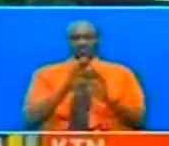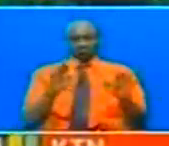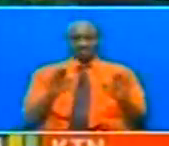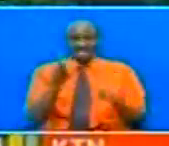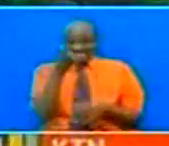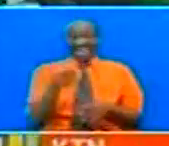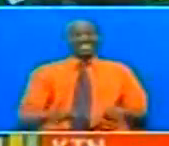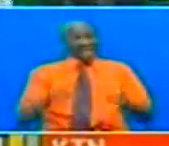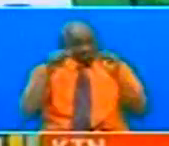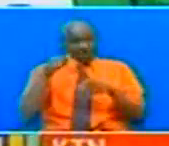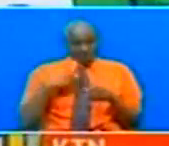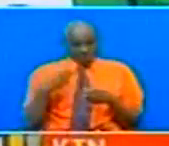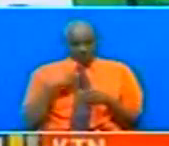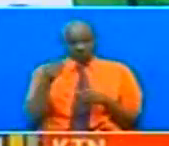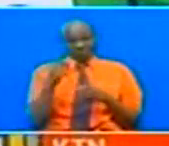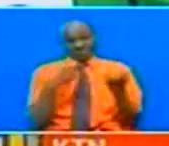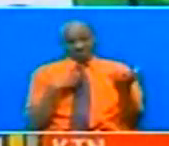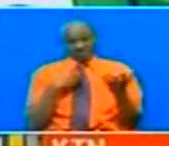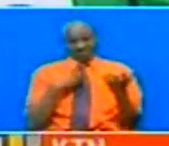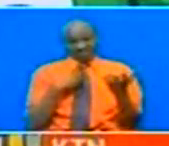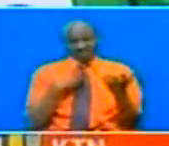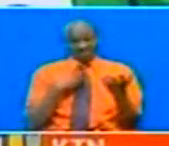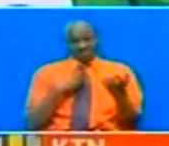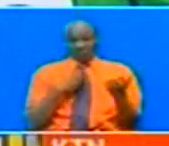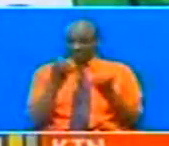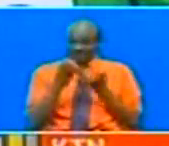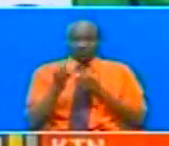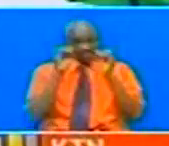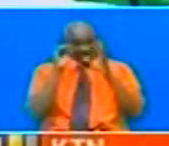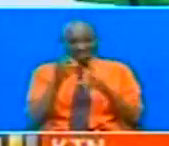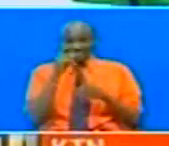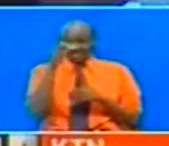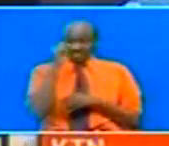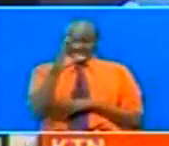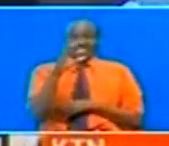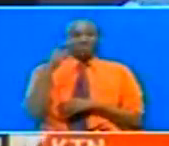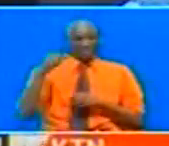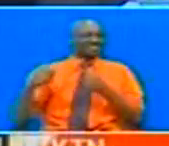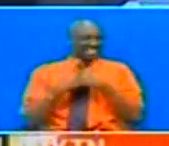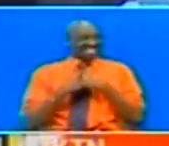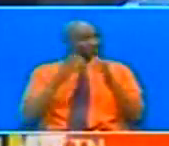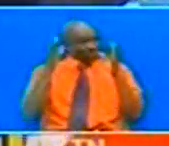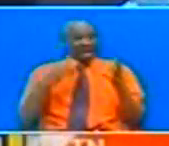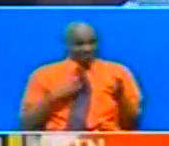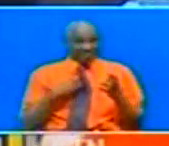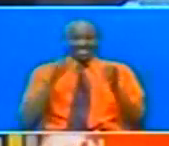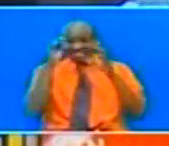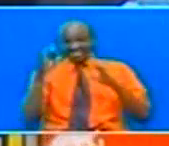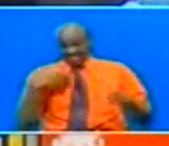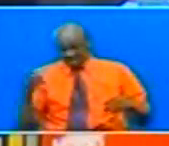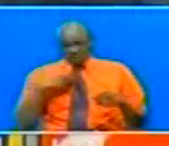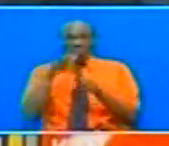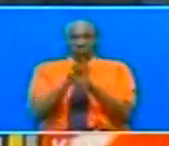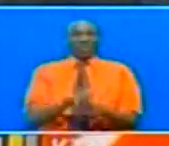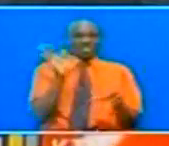Huku mwenyekiti wa tume ya huduma kwa walimu Gabriel Lengoibon akikabiliwa na wakati mgumu, walimu walimba nyimbo za